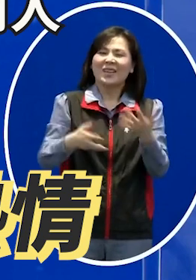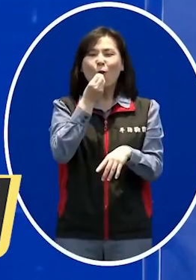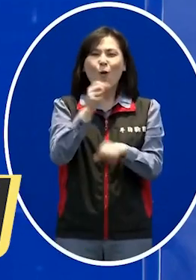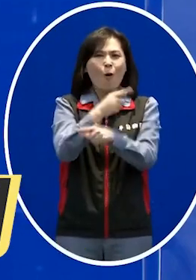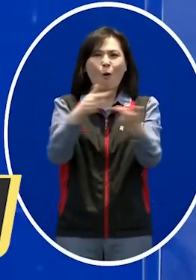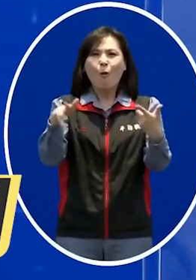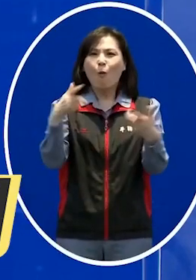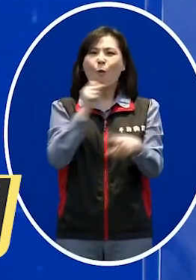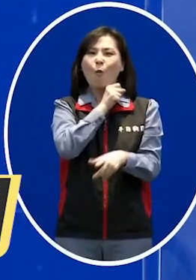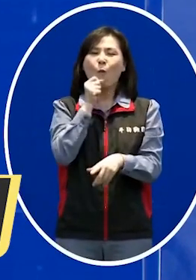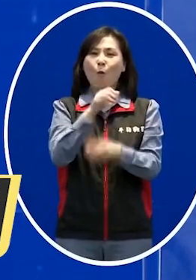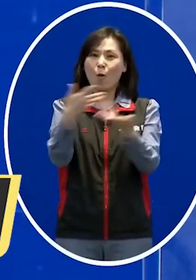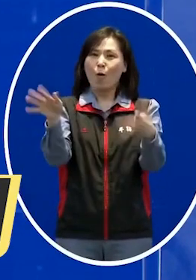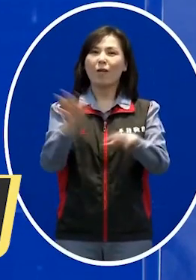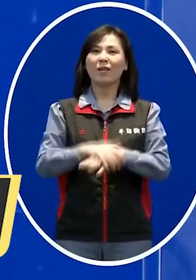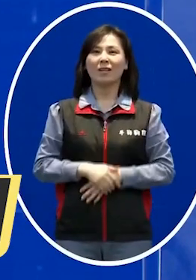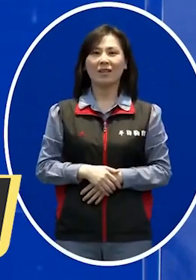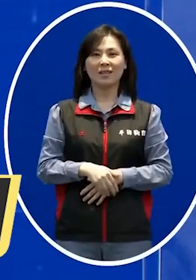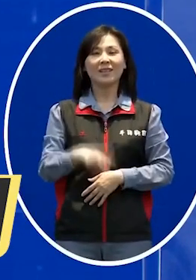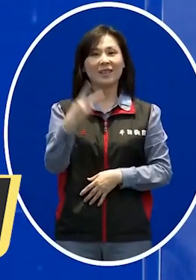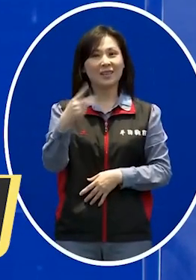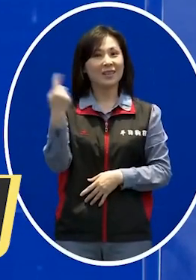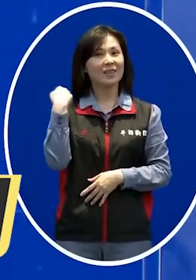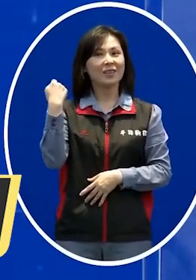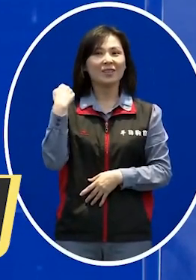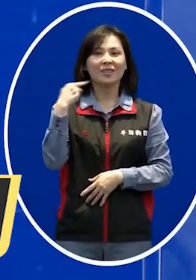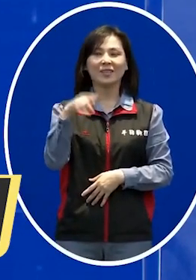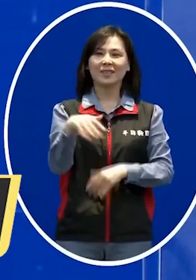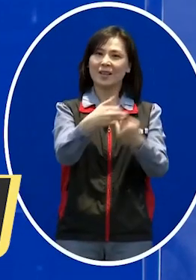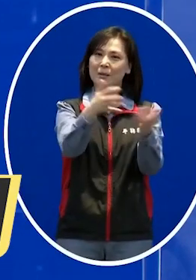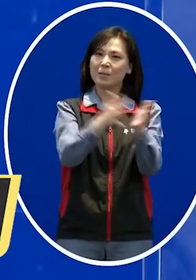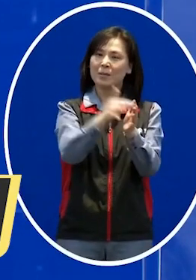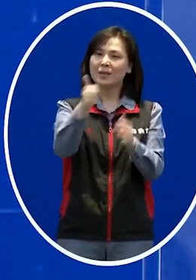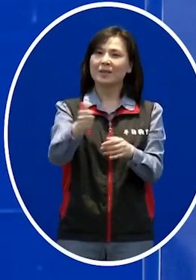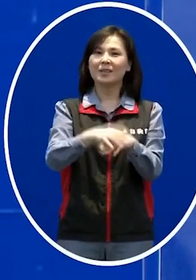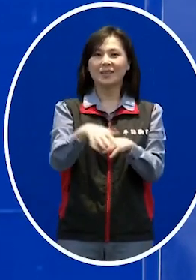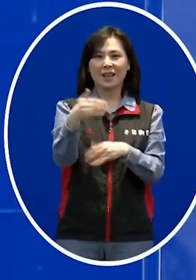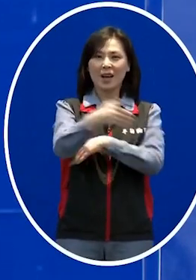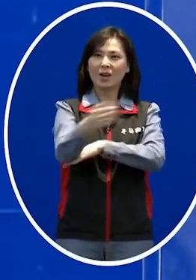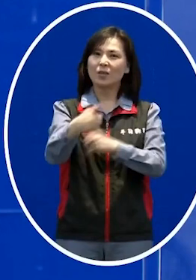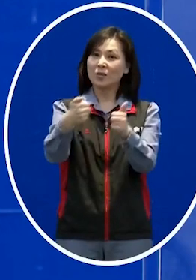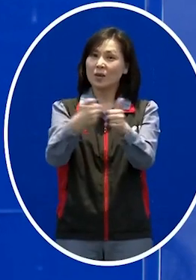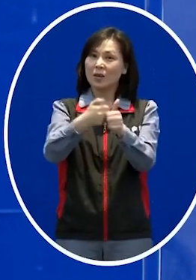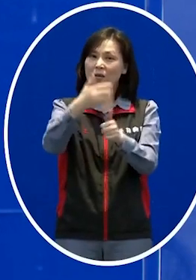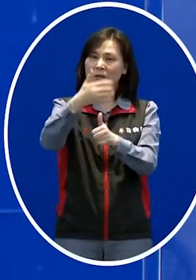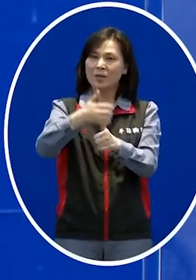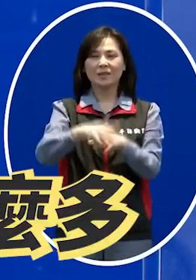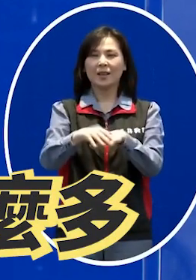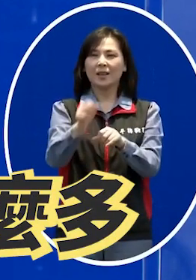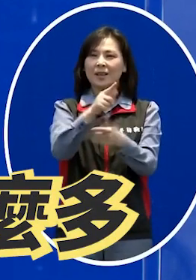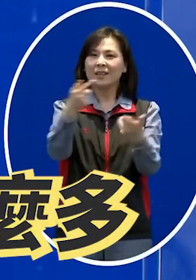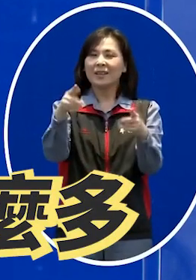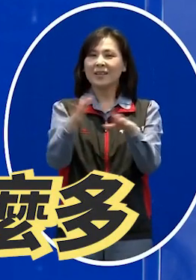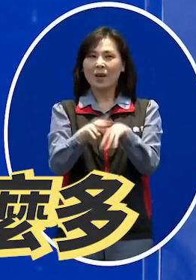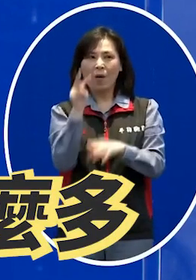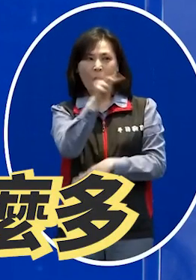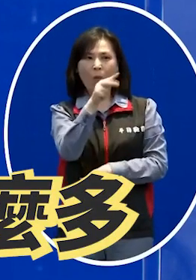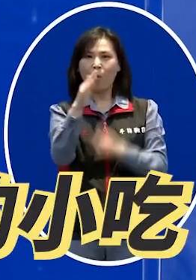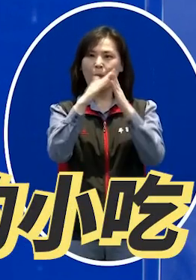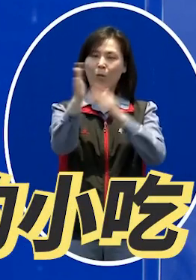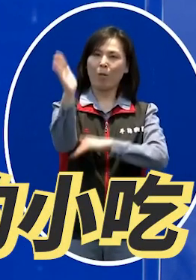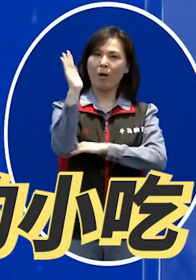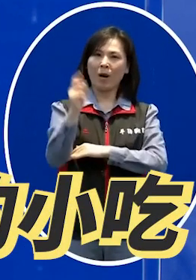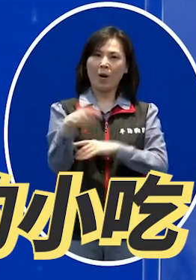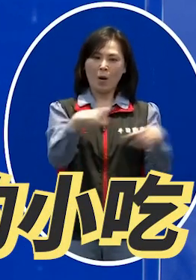常热情。那昨天部长跟周署长还有庄副署长还有张老师他们大概看到市政府准备了那么